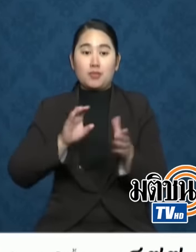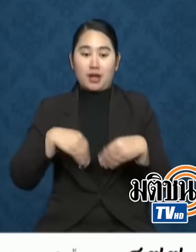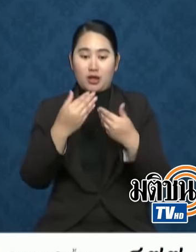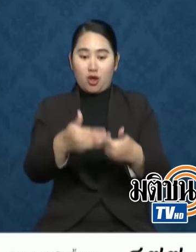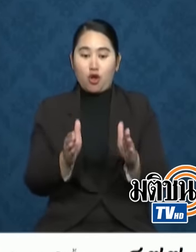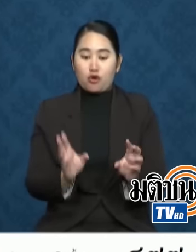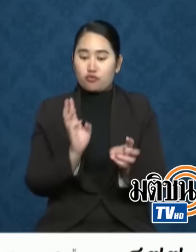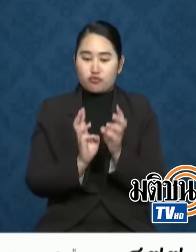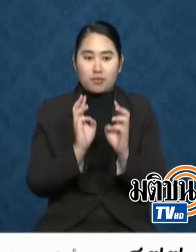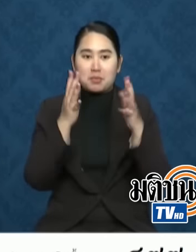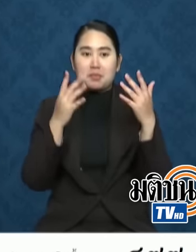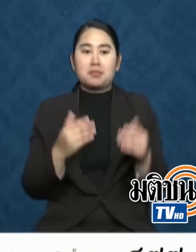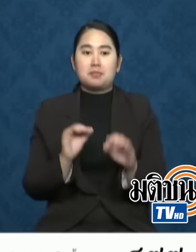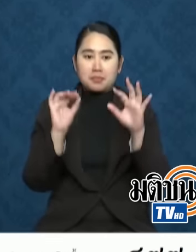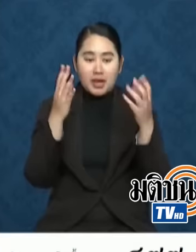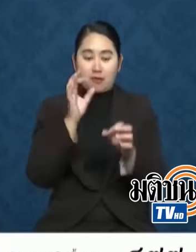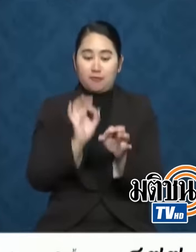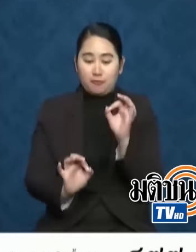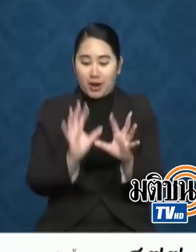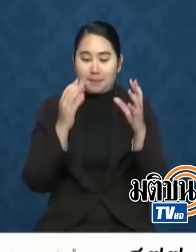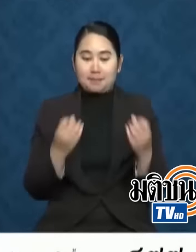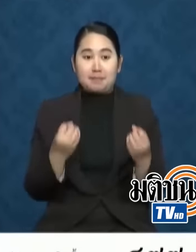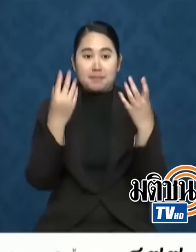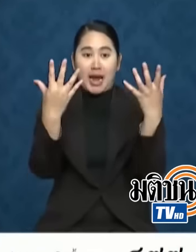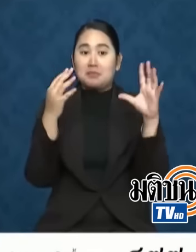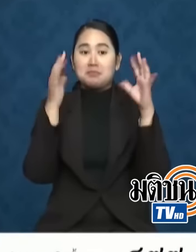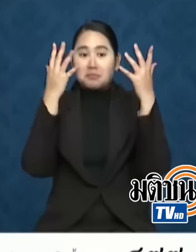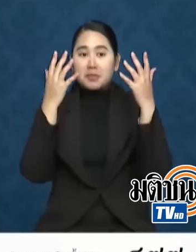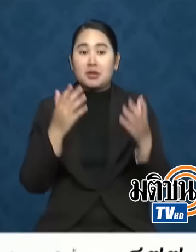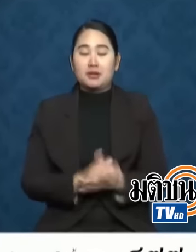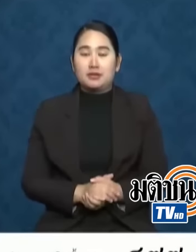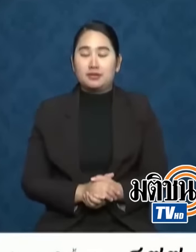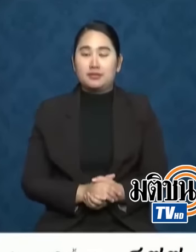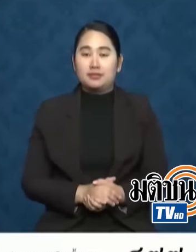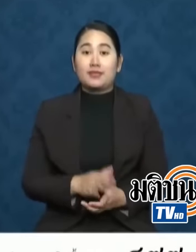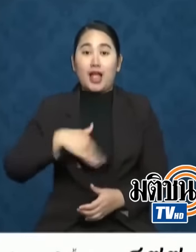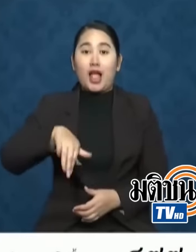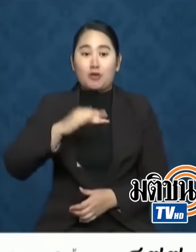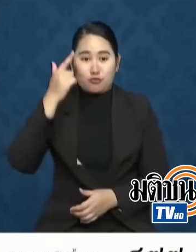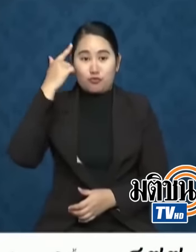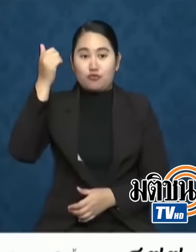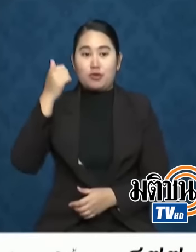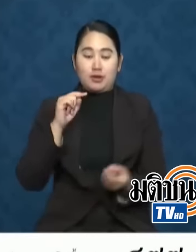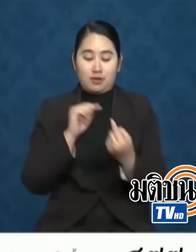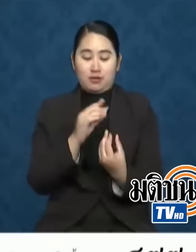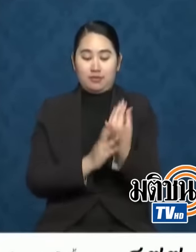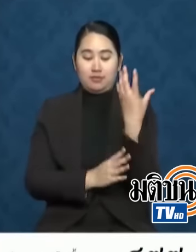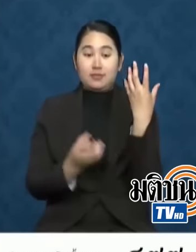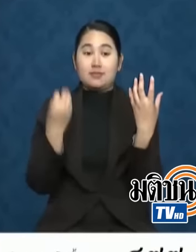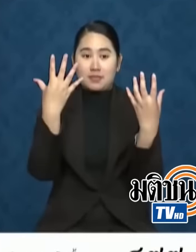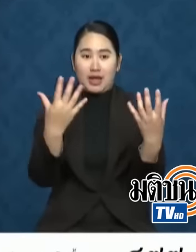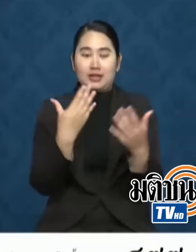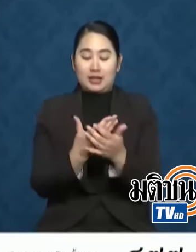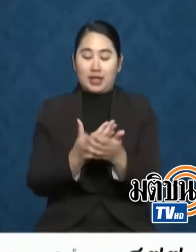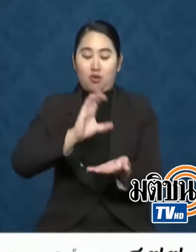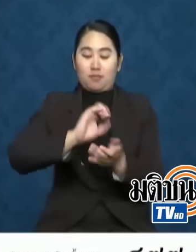ก็ไม่มีงบประมาณไฟป่าก็ไม่ให้แล้วเราก็ทราบกันดีอยู่แล้วครับว่าท้องถิ่นในพื้นที่ป่าเขามีงบประมาณรายจ่ายต่อปี